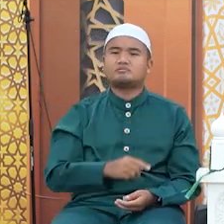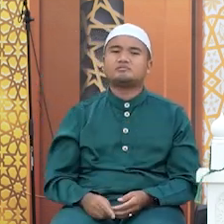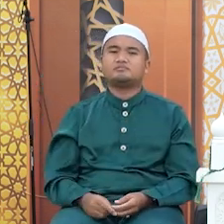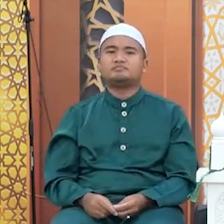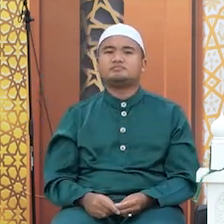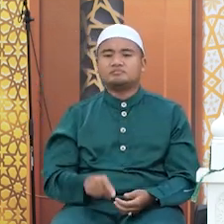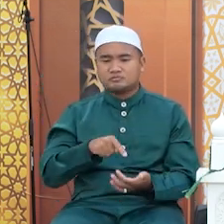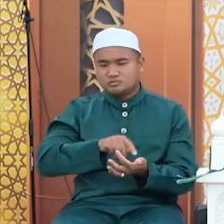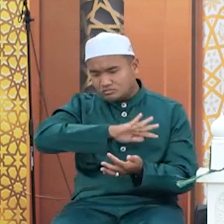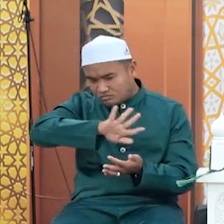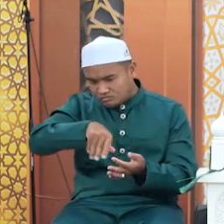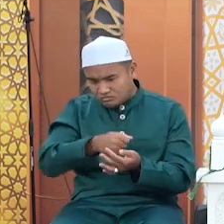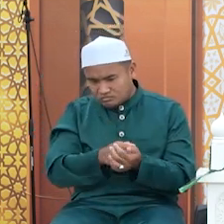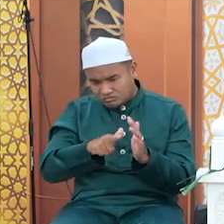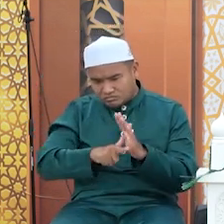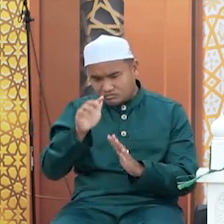amat-amat besar.